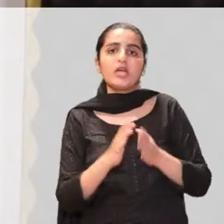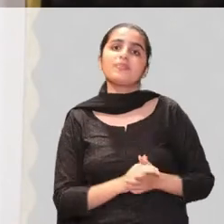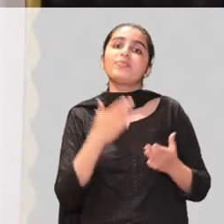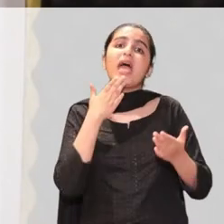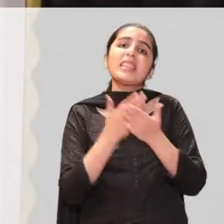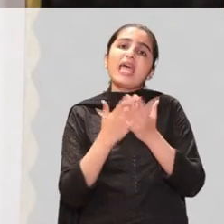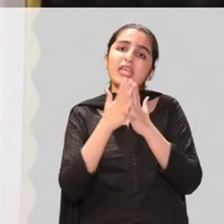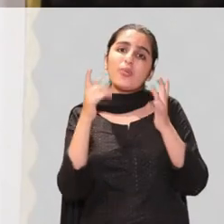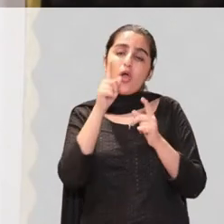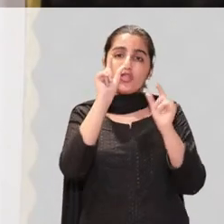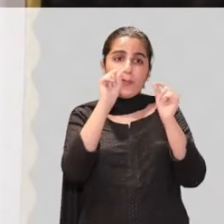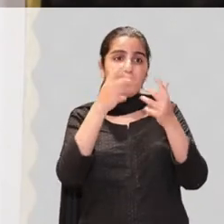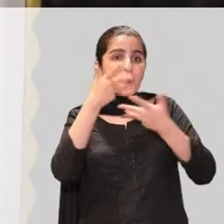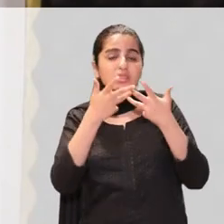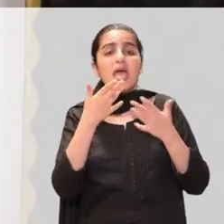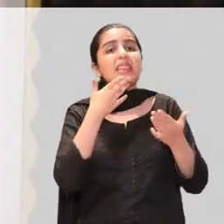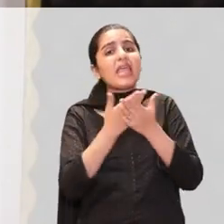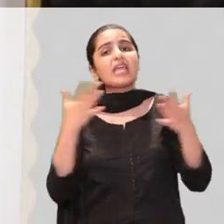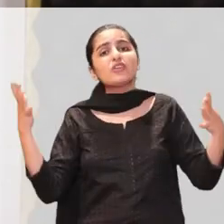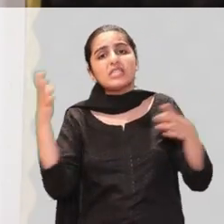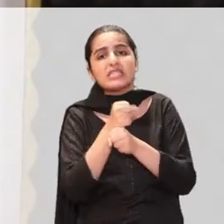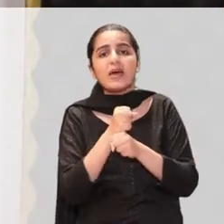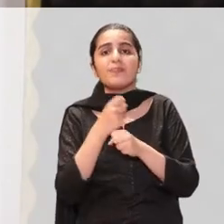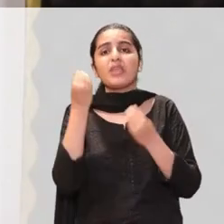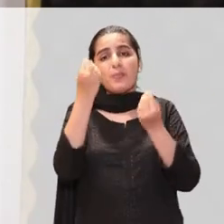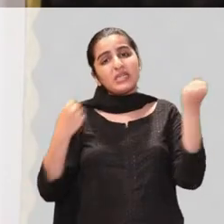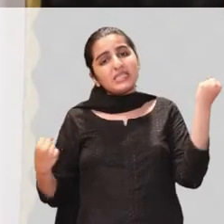वोटिंग मसाला थैंक यू सो मच फॉर वॉचिंग है